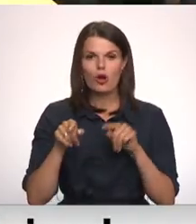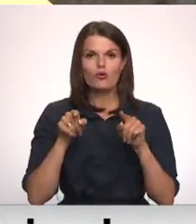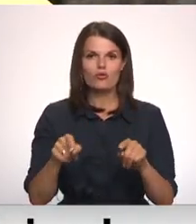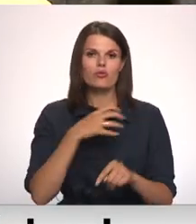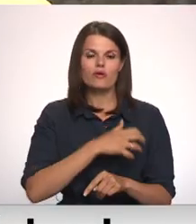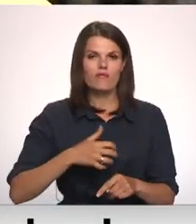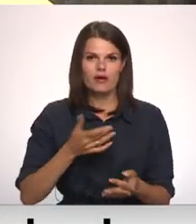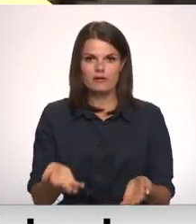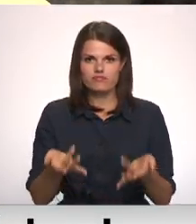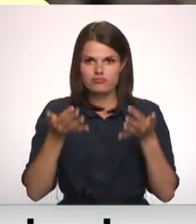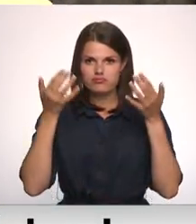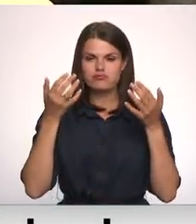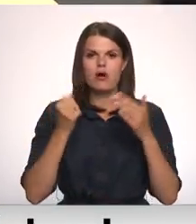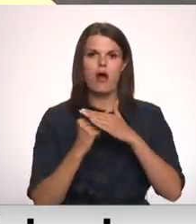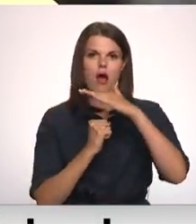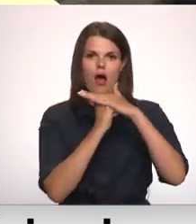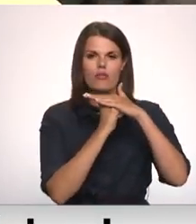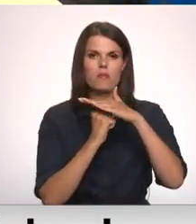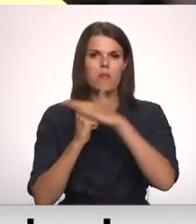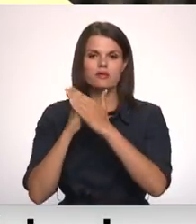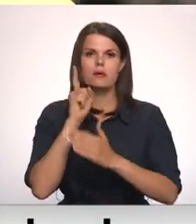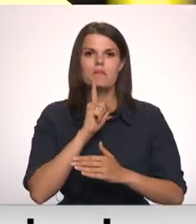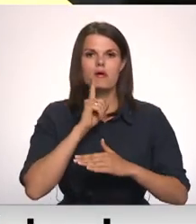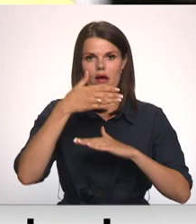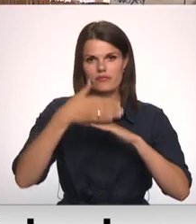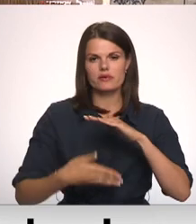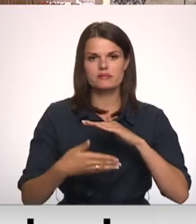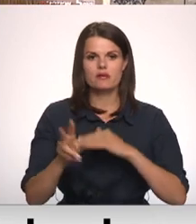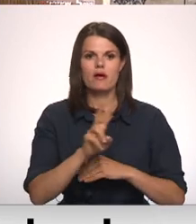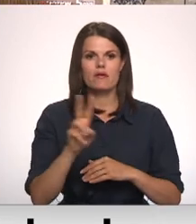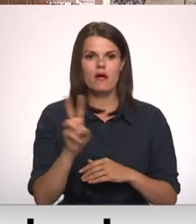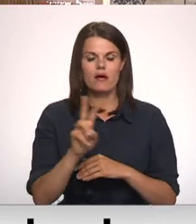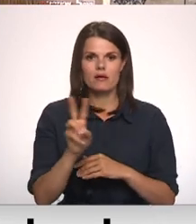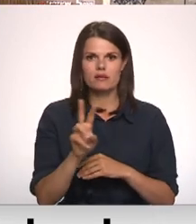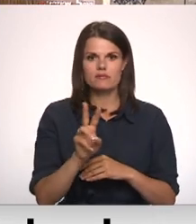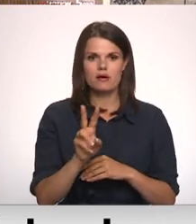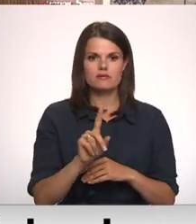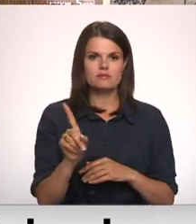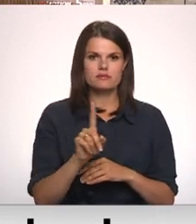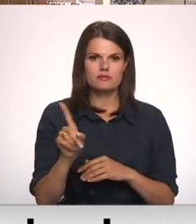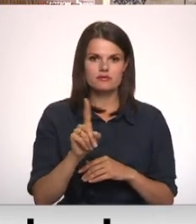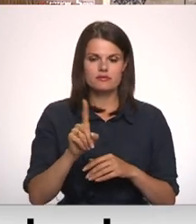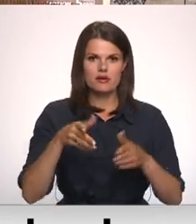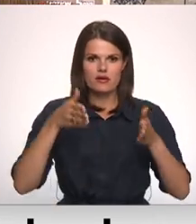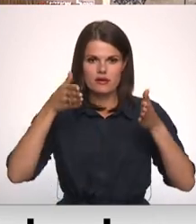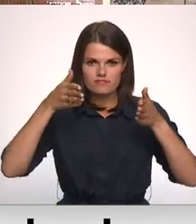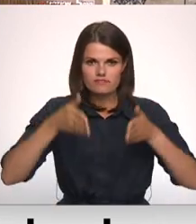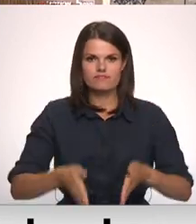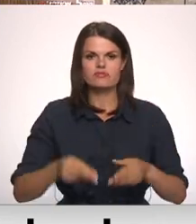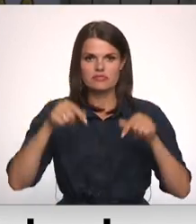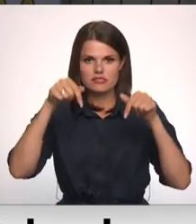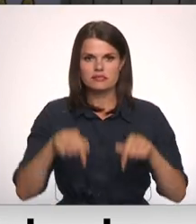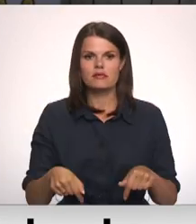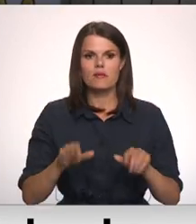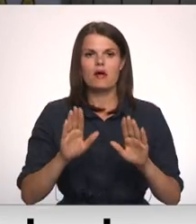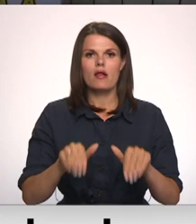jādemontē šī te atbalsta, pagaidu atbalsta siena, kas ir jeb rievs siena, kas ir iegramdēta zemē, lai mēs varētu